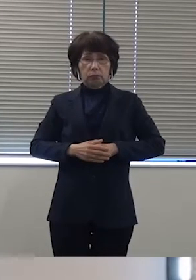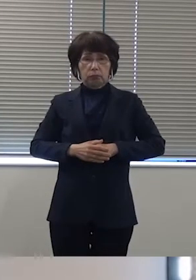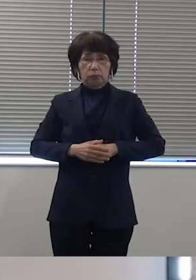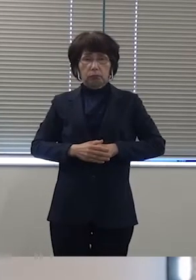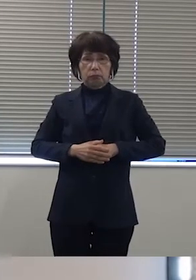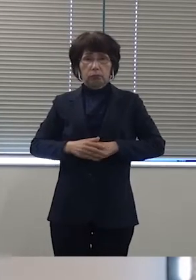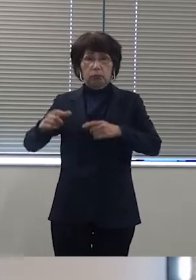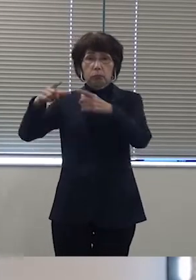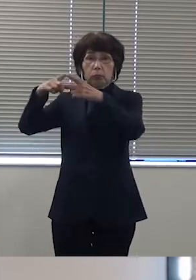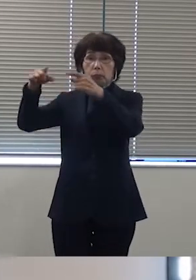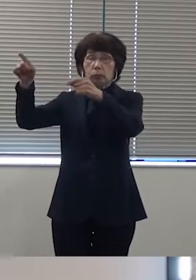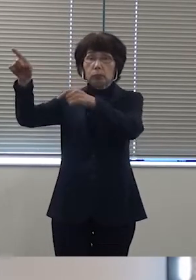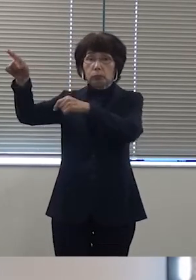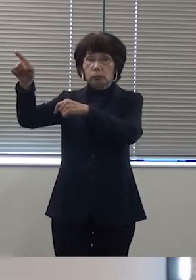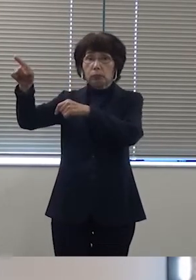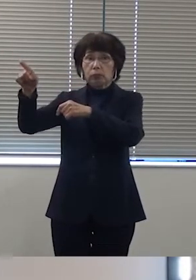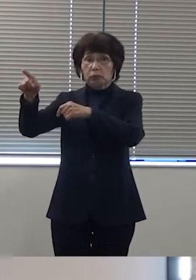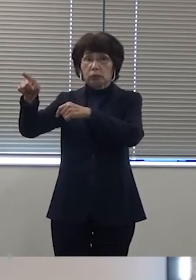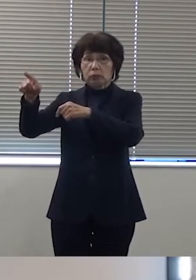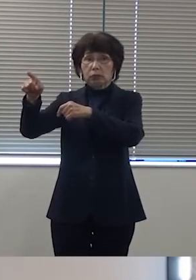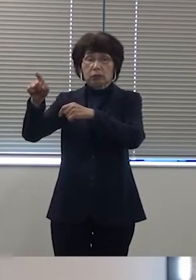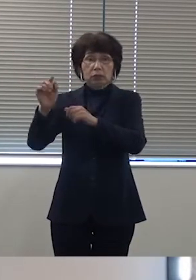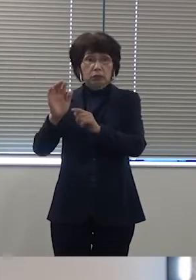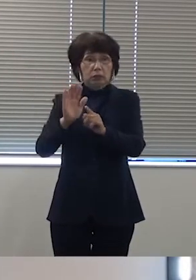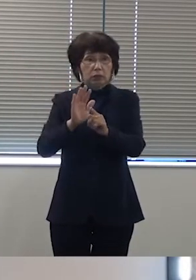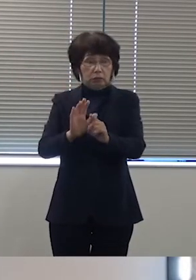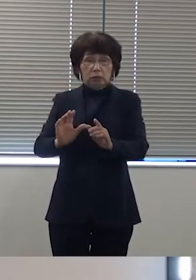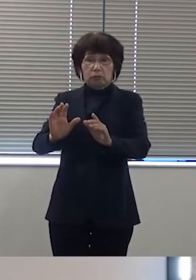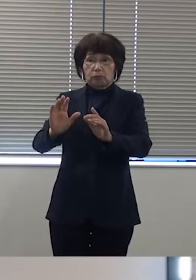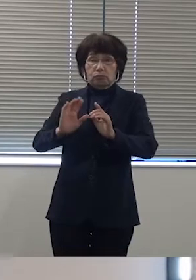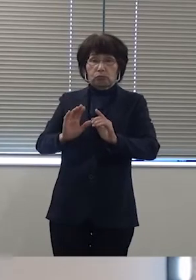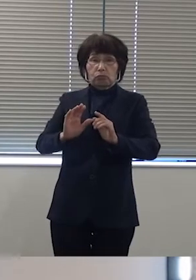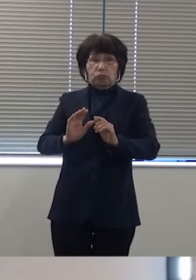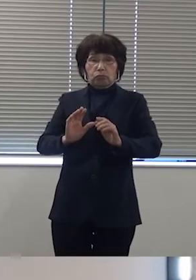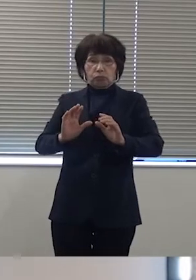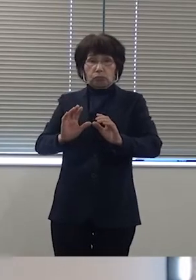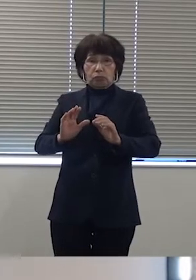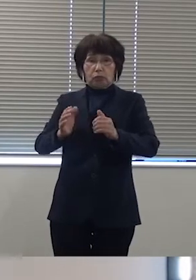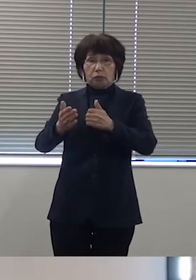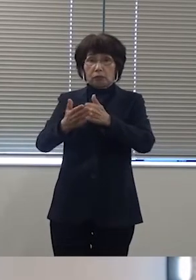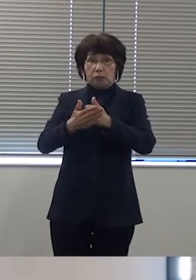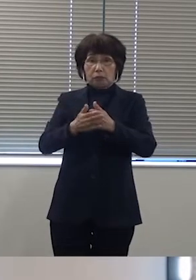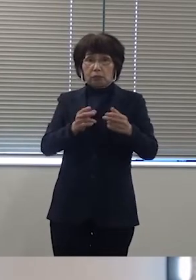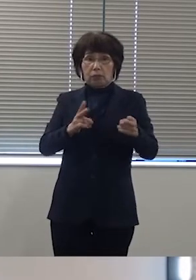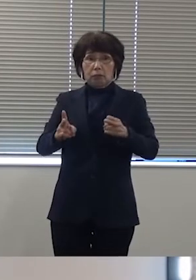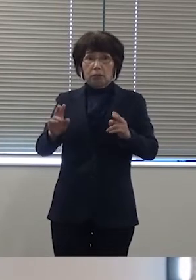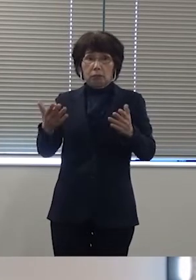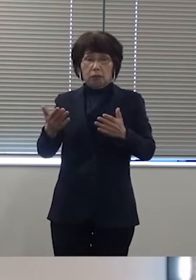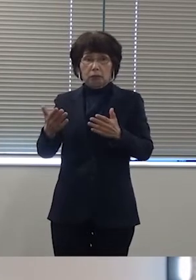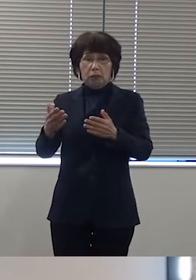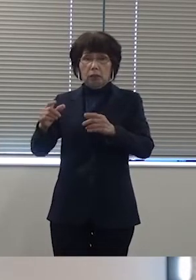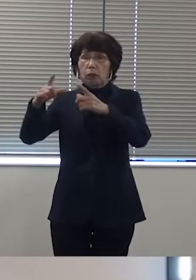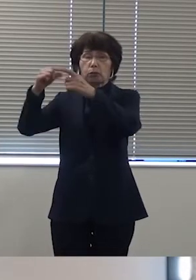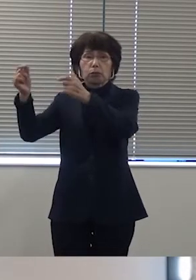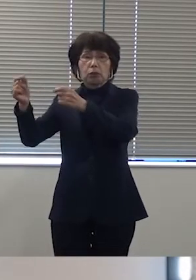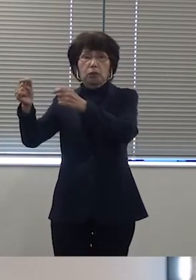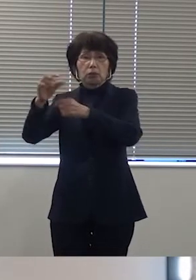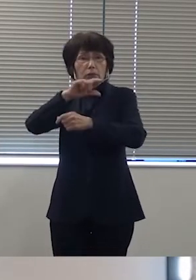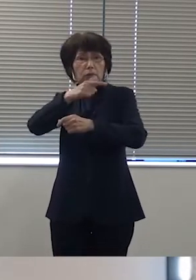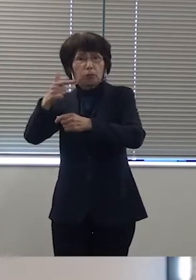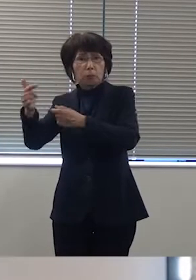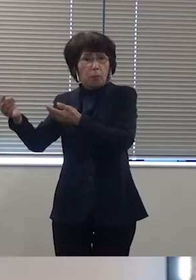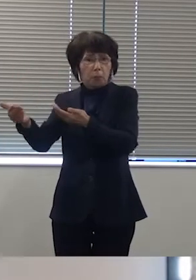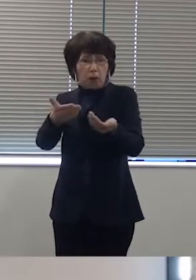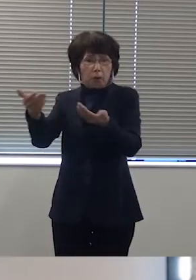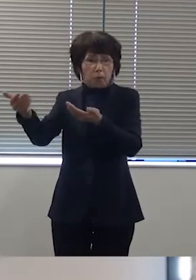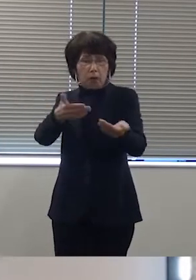ら方が、もう物資をどんどん送り込んでくるので、結局どうなるかというと、どこもそうなんですけど、体育館に山積みになってて、出